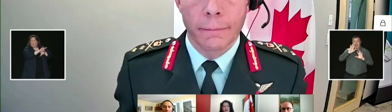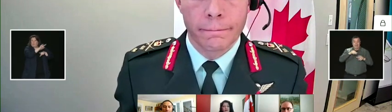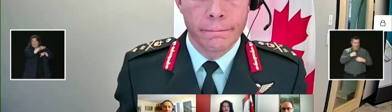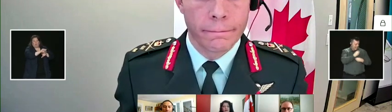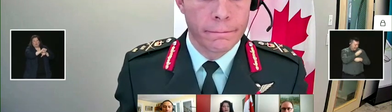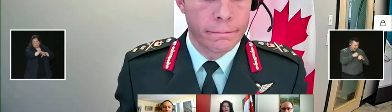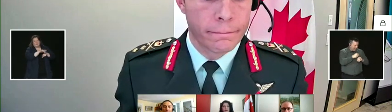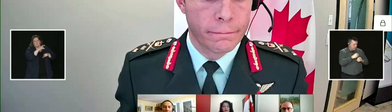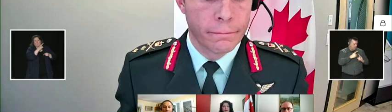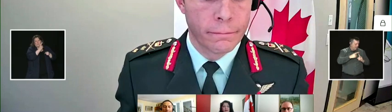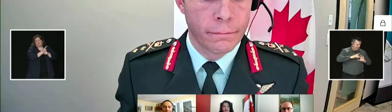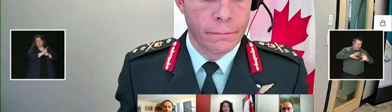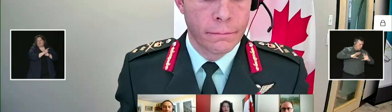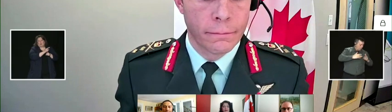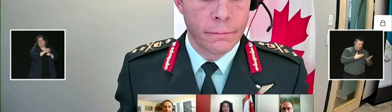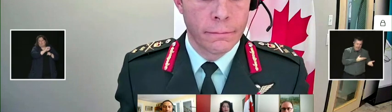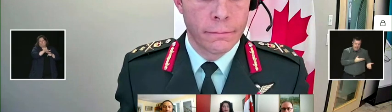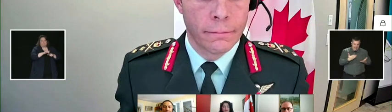right time.